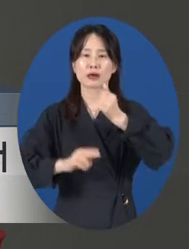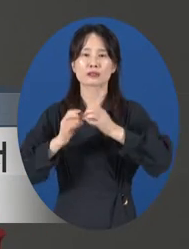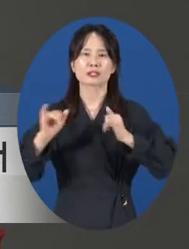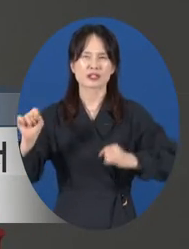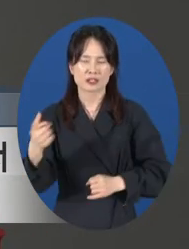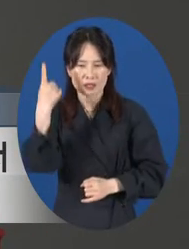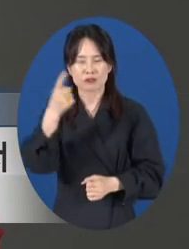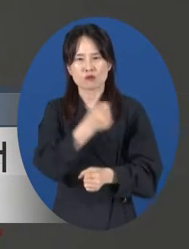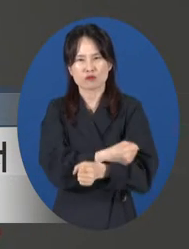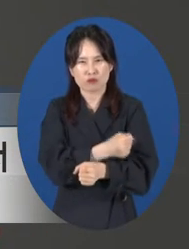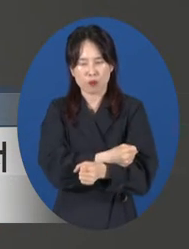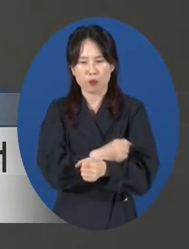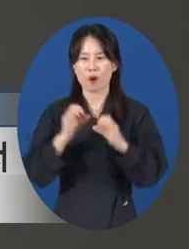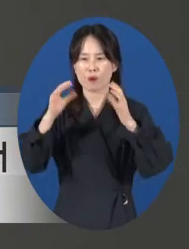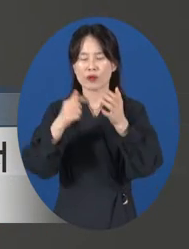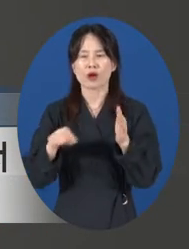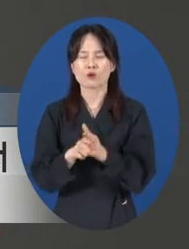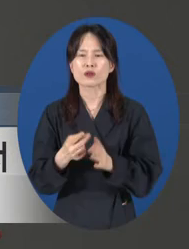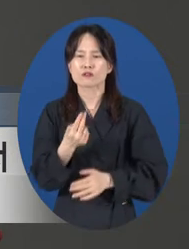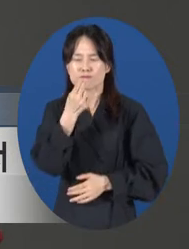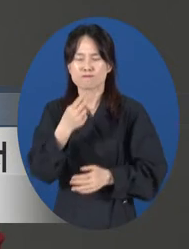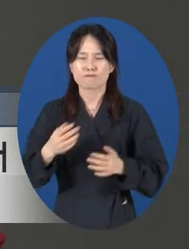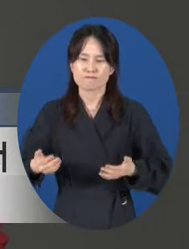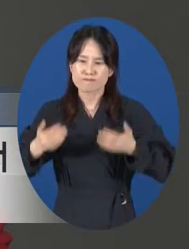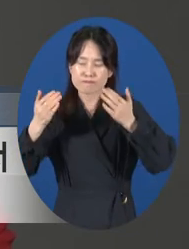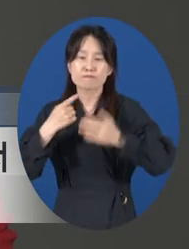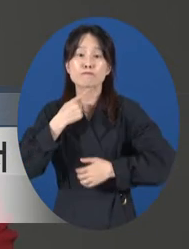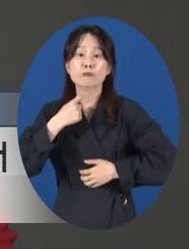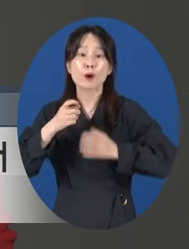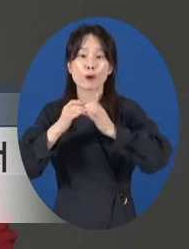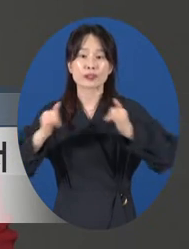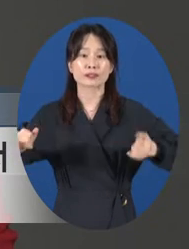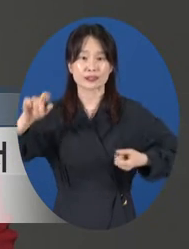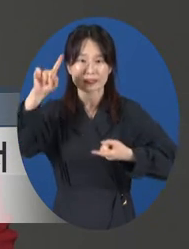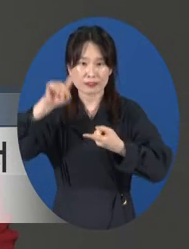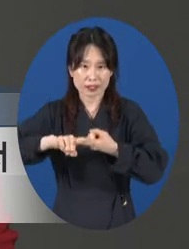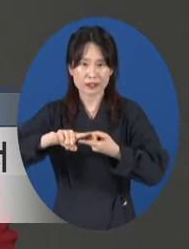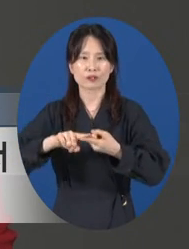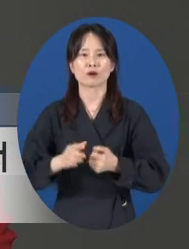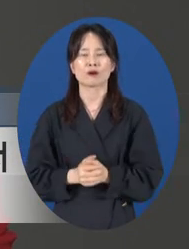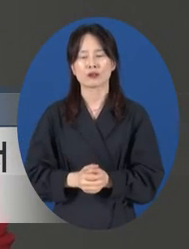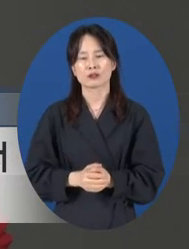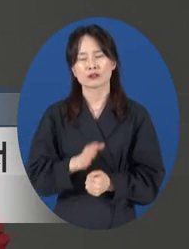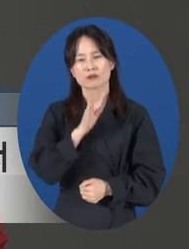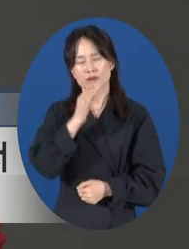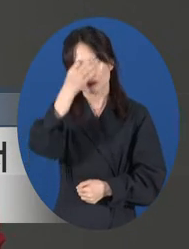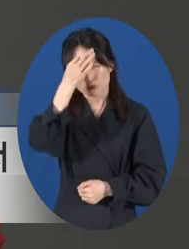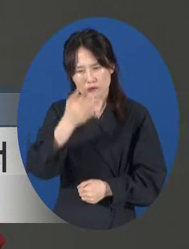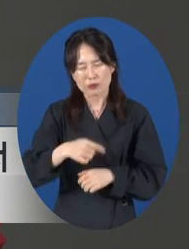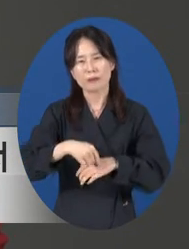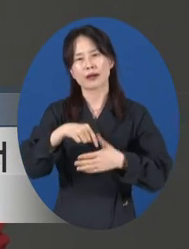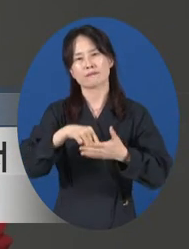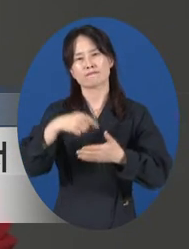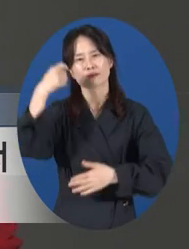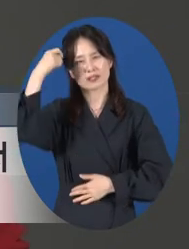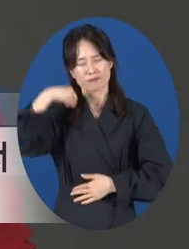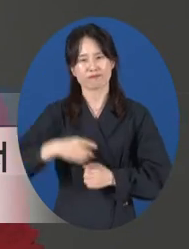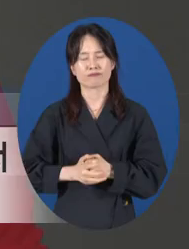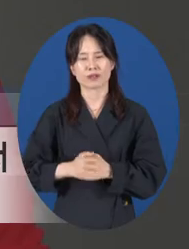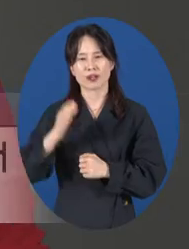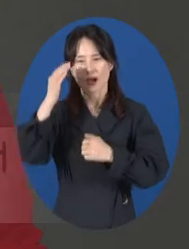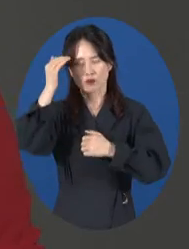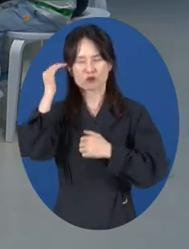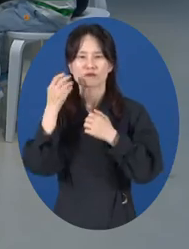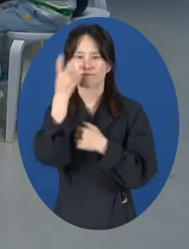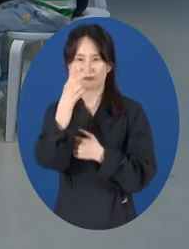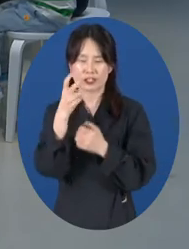고생하고 나라를 위해서 목숨을 바쳤던 분들에 대해서 참 그 죄송한 생각이 들어요. 우리나라를 지켜주신